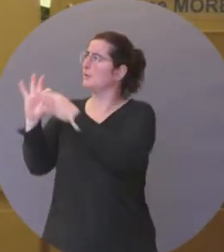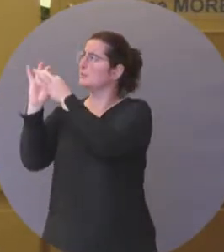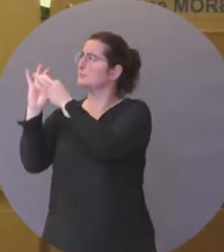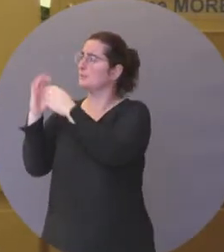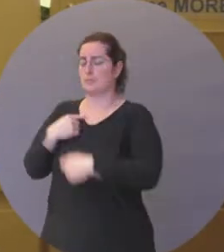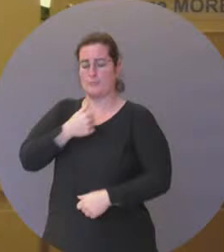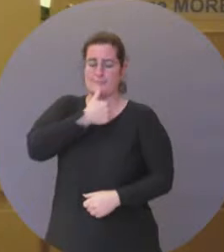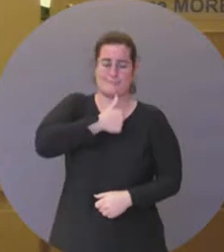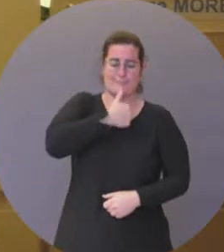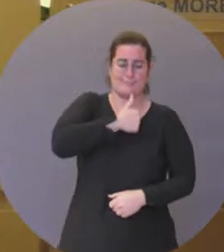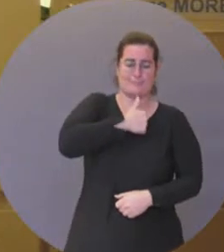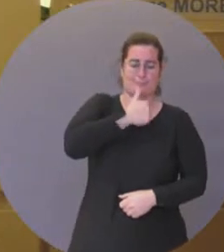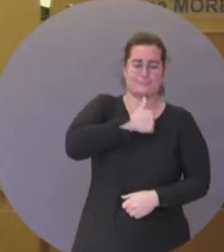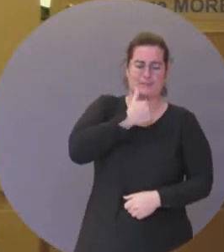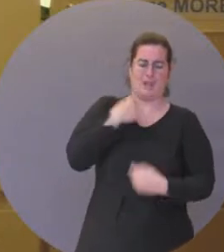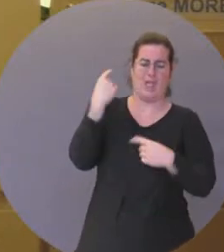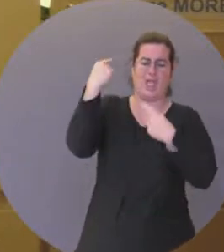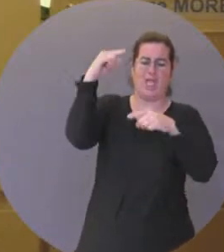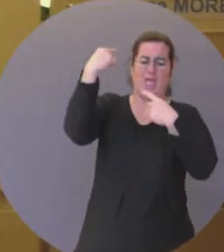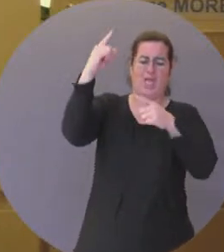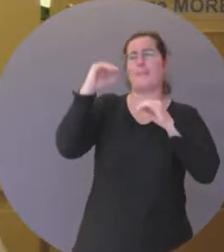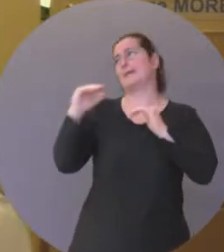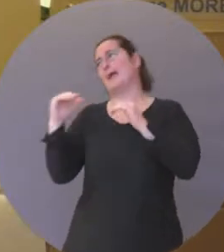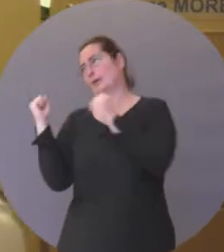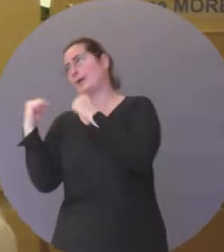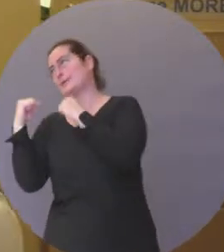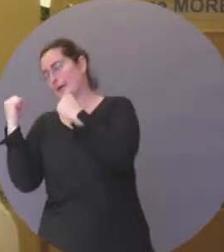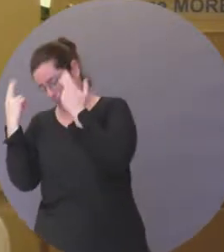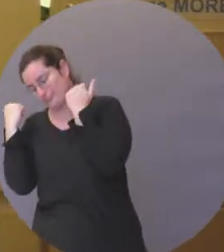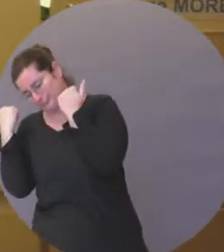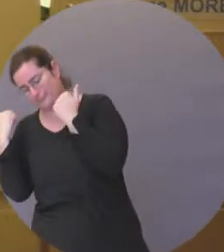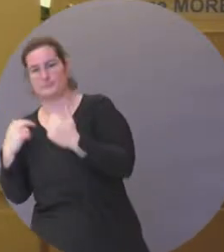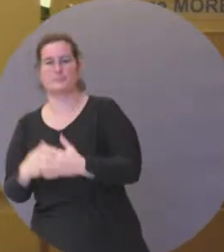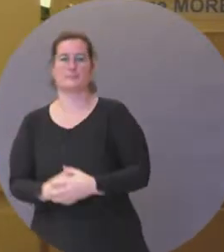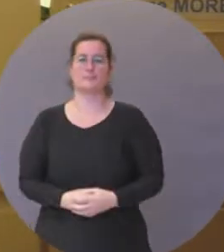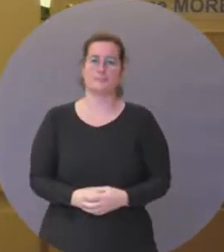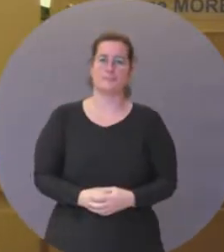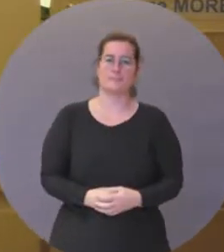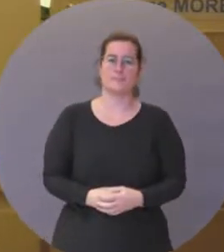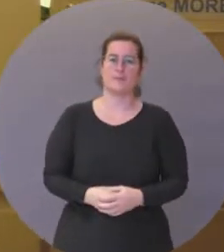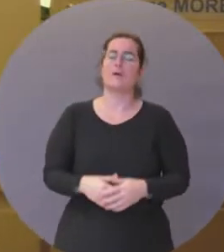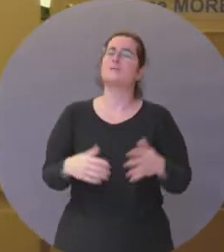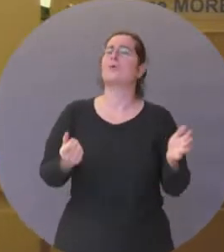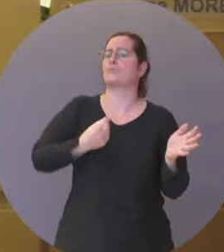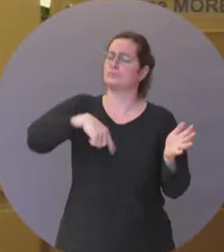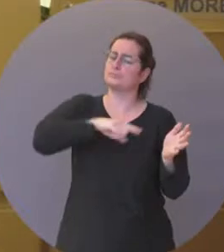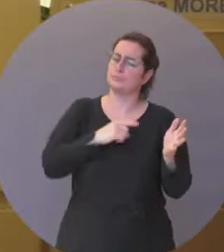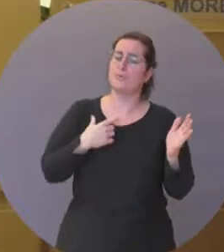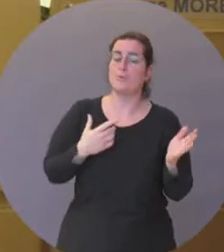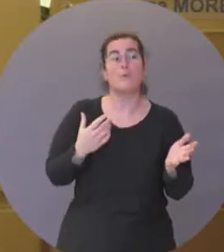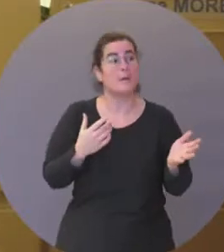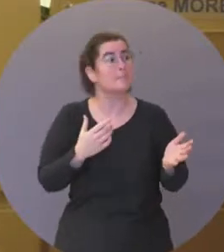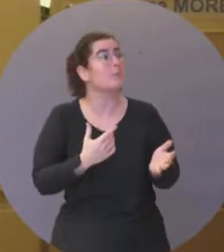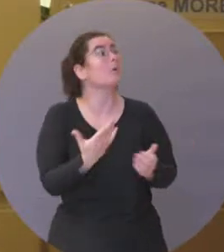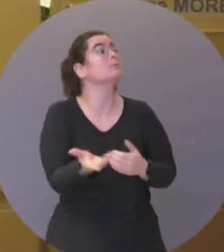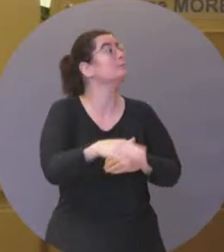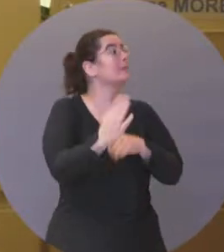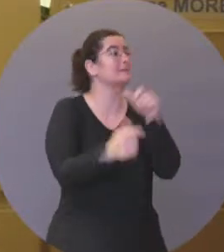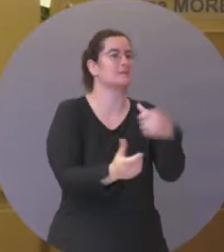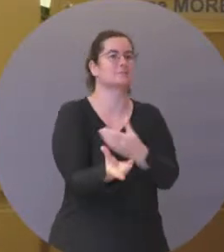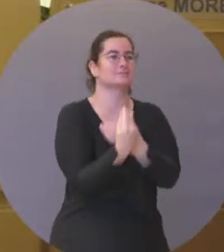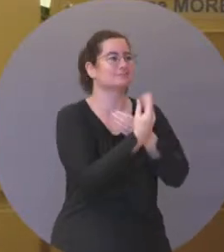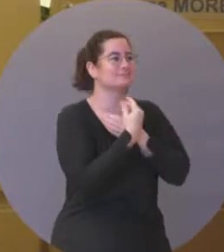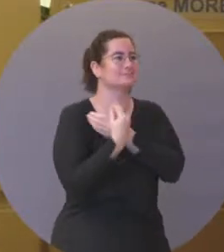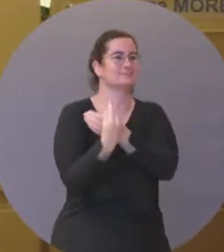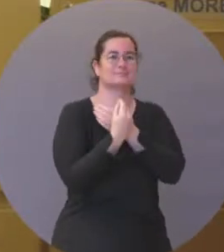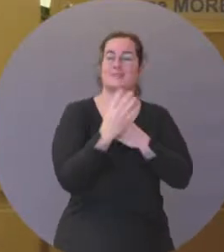aujourd'hui pour notre part nous continuons avec d'autres nous l'espérons il vaut mieux tard que jamais il est temps pour